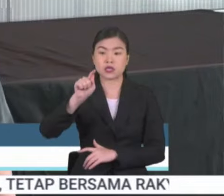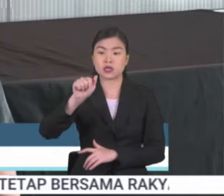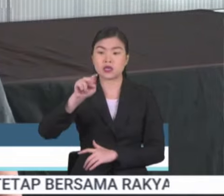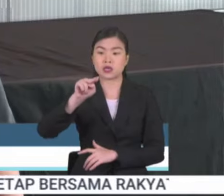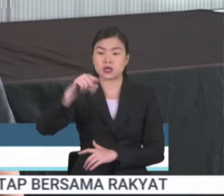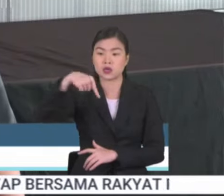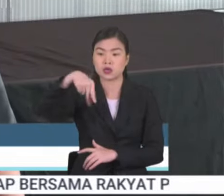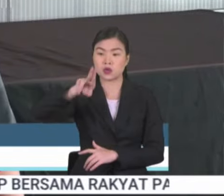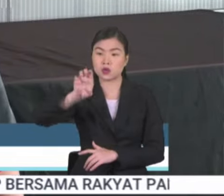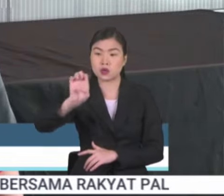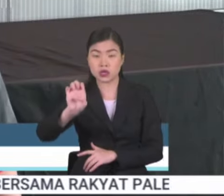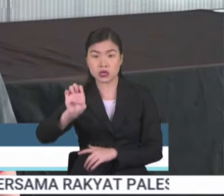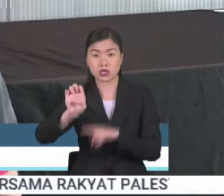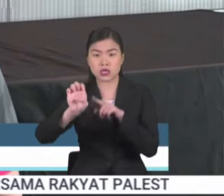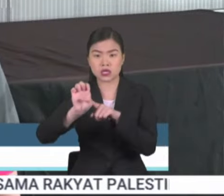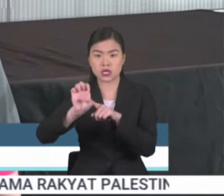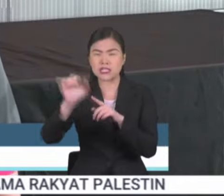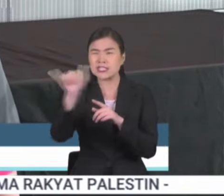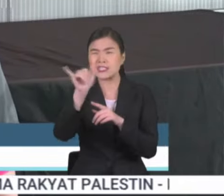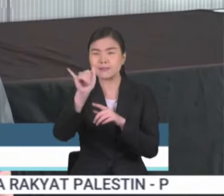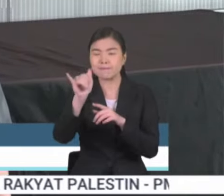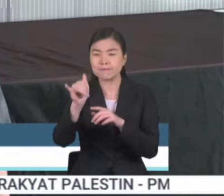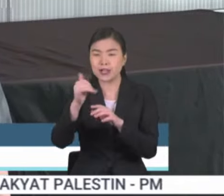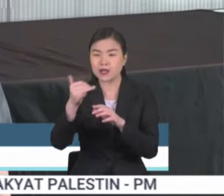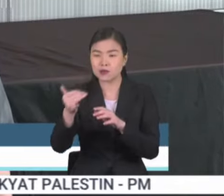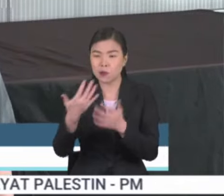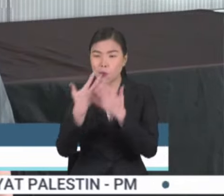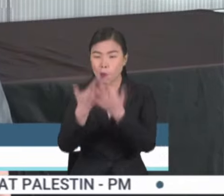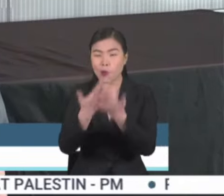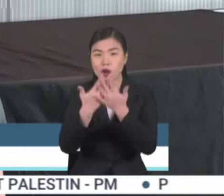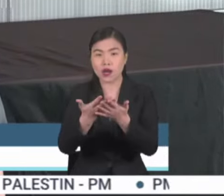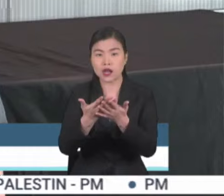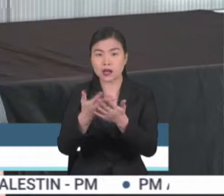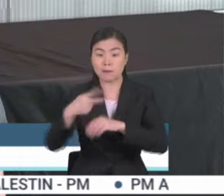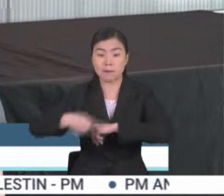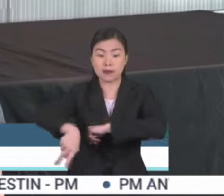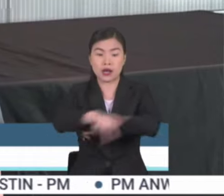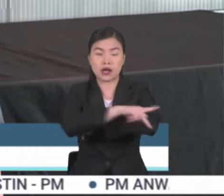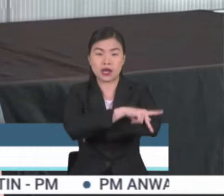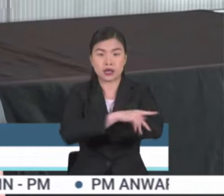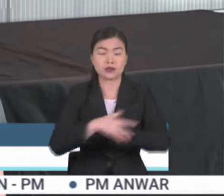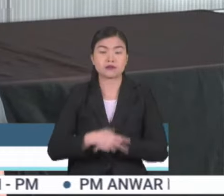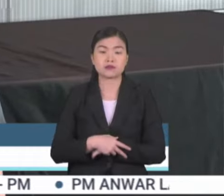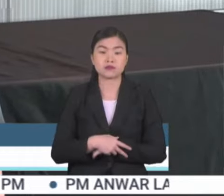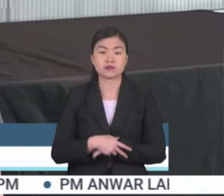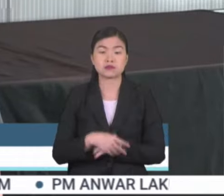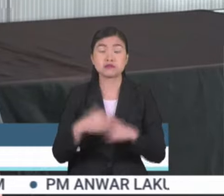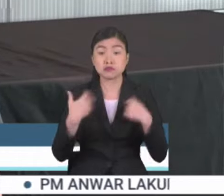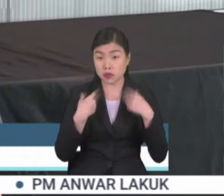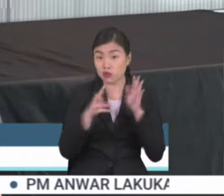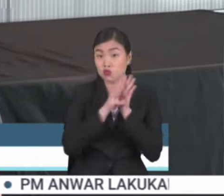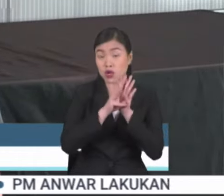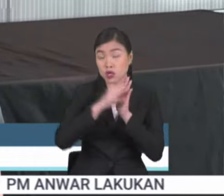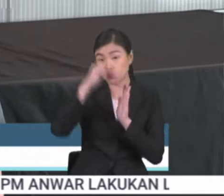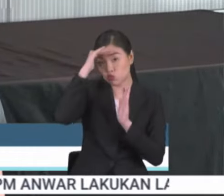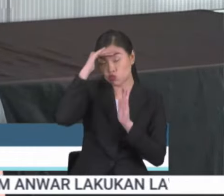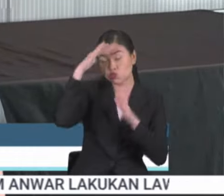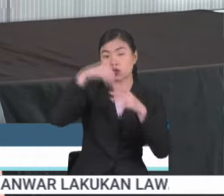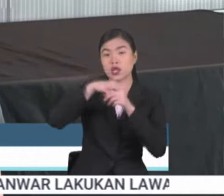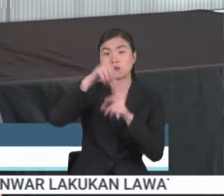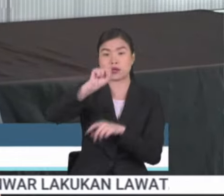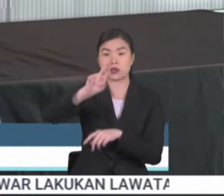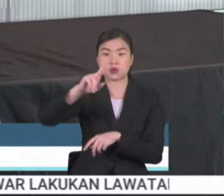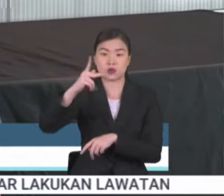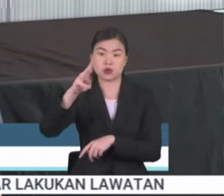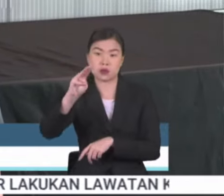ada di Semenju sendiri, saya, belia saya mewakili Johor ke Sukma dalam petang